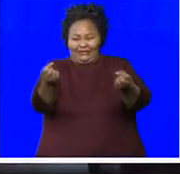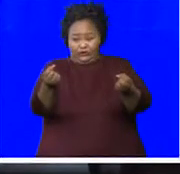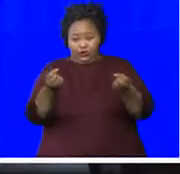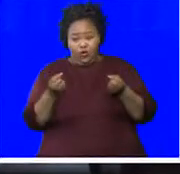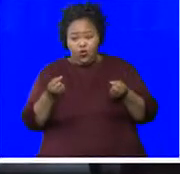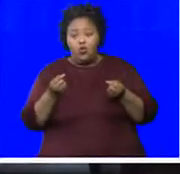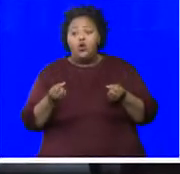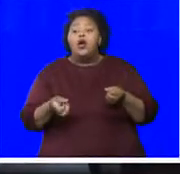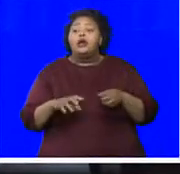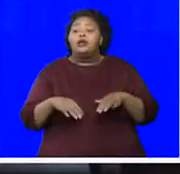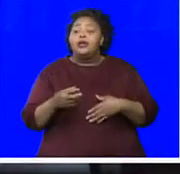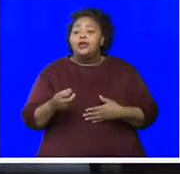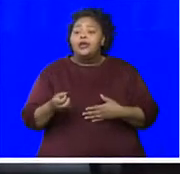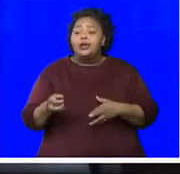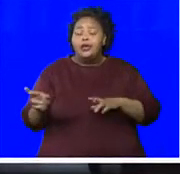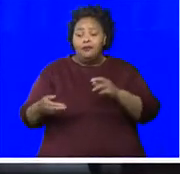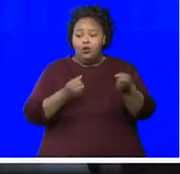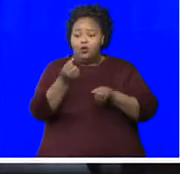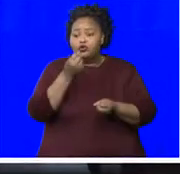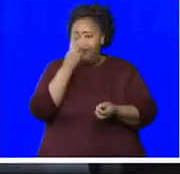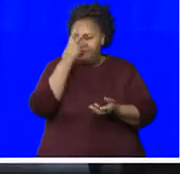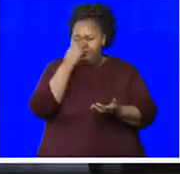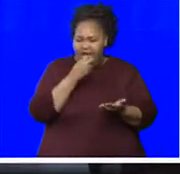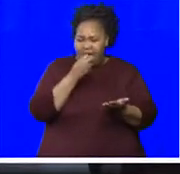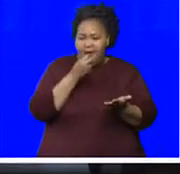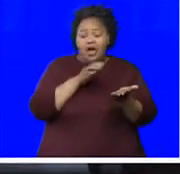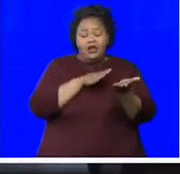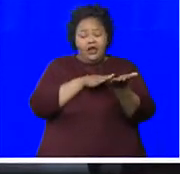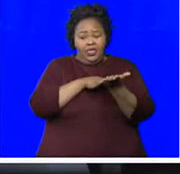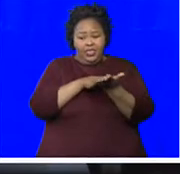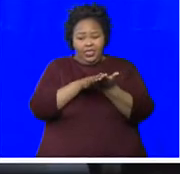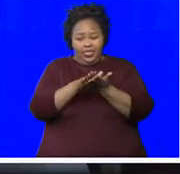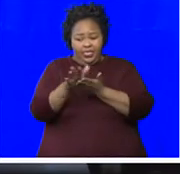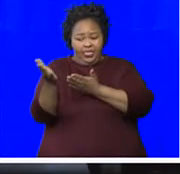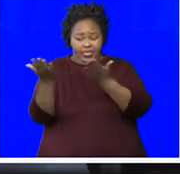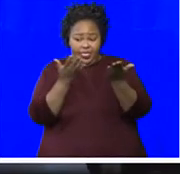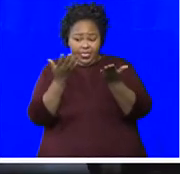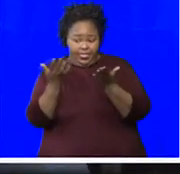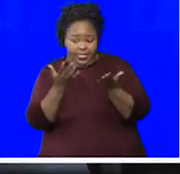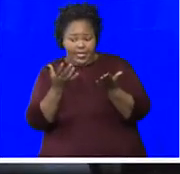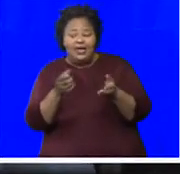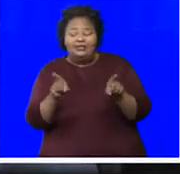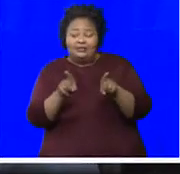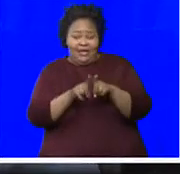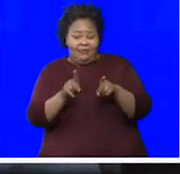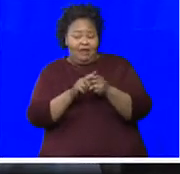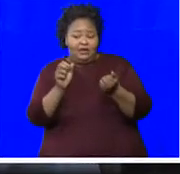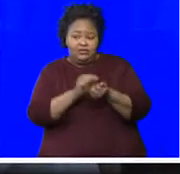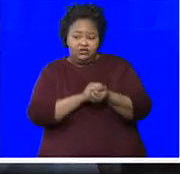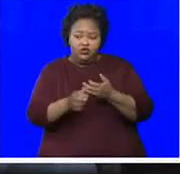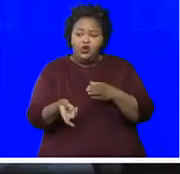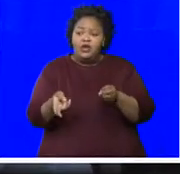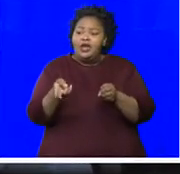itarot nale ke igravel akusakhulumeki ke kuyo so ngiko kungazuthi vele